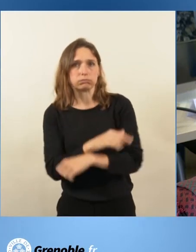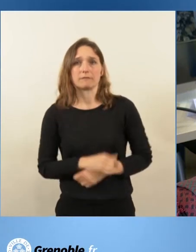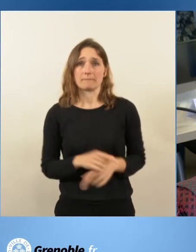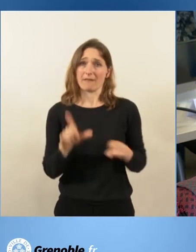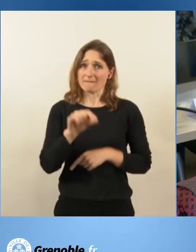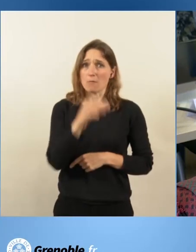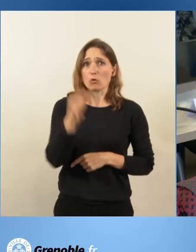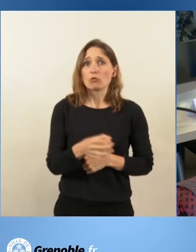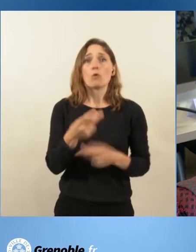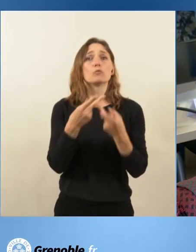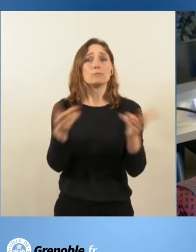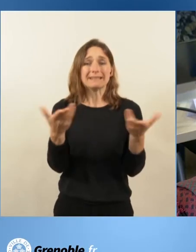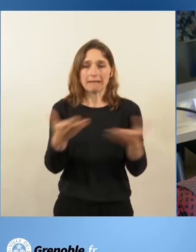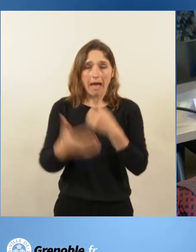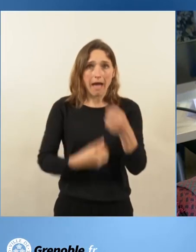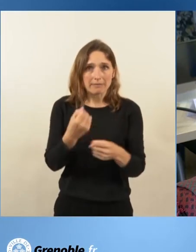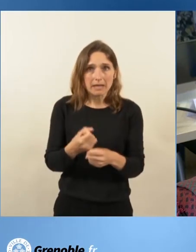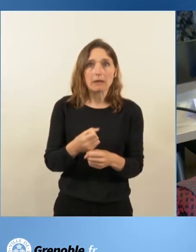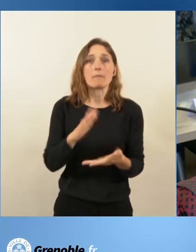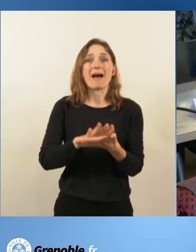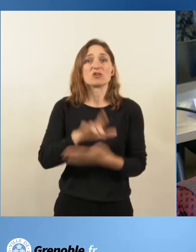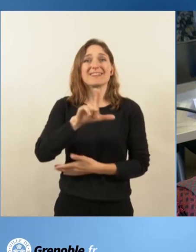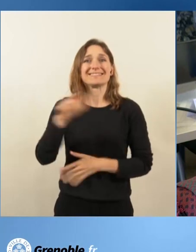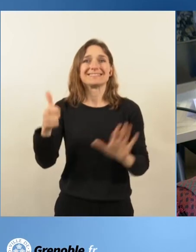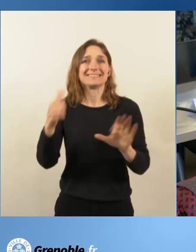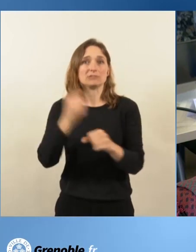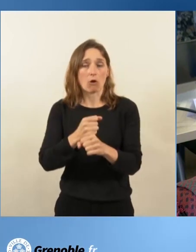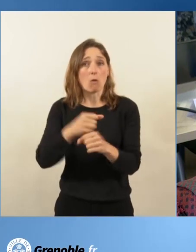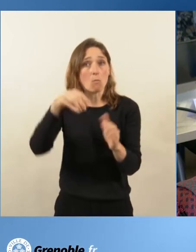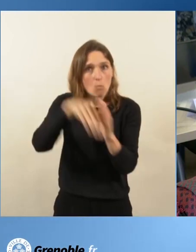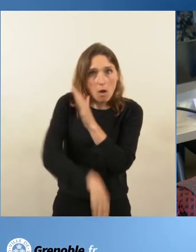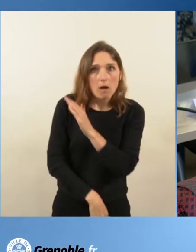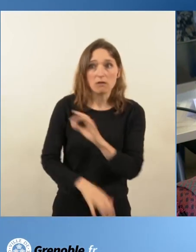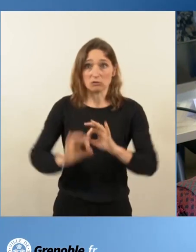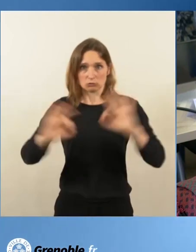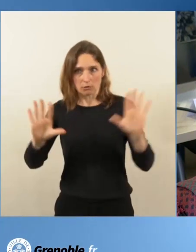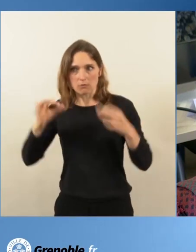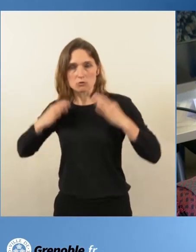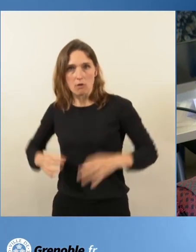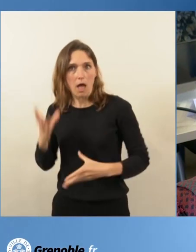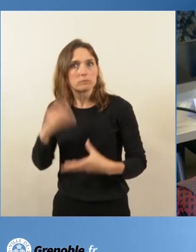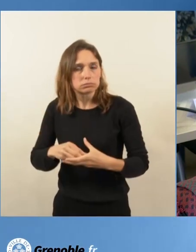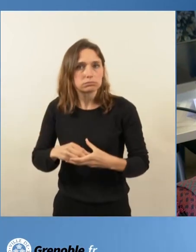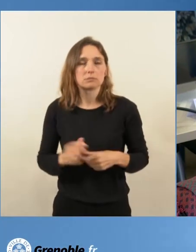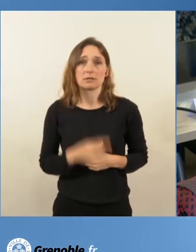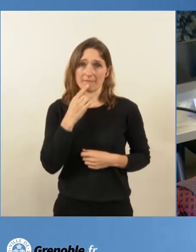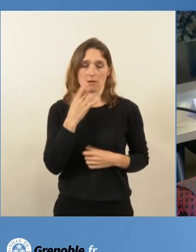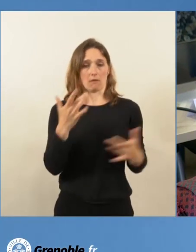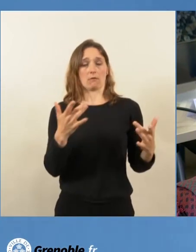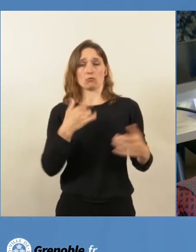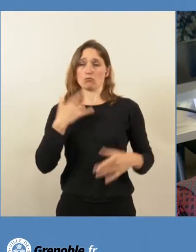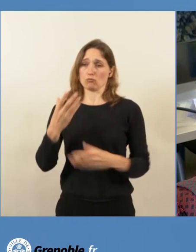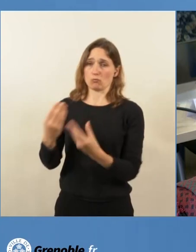cette année qui sont des moins de 26 ans sans compter les scolaire donc on a un théâtre qui répond parfaitement aux attentes de grenoblois dont la sociologie des